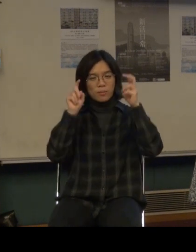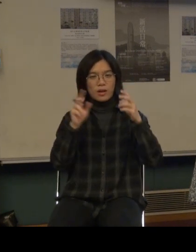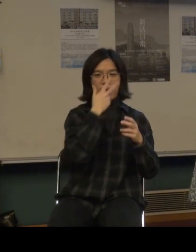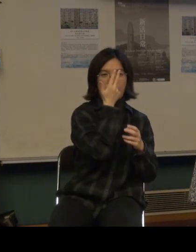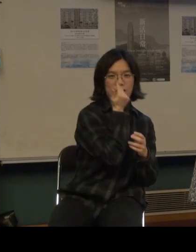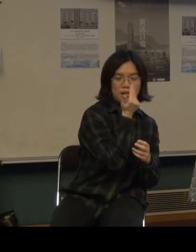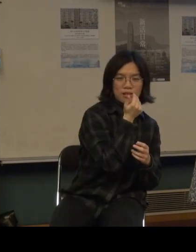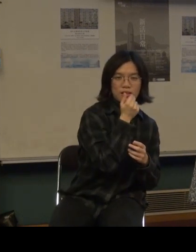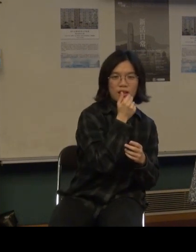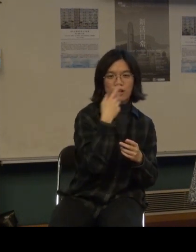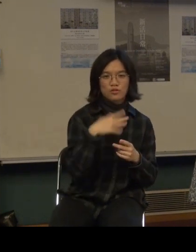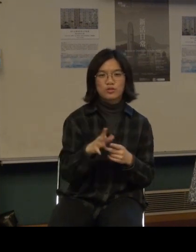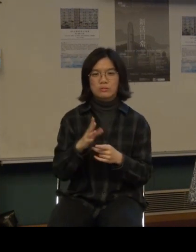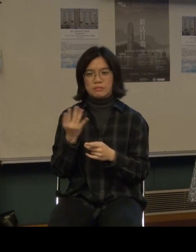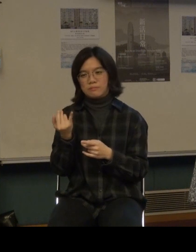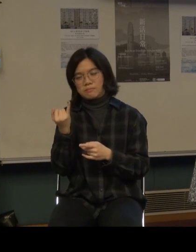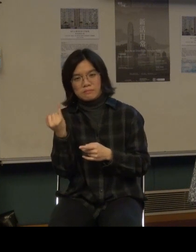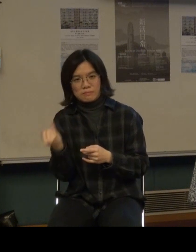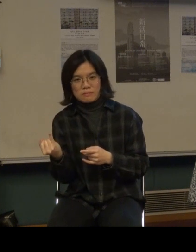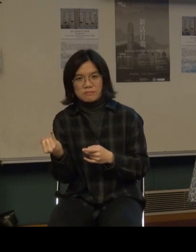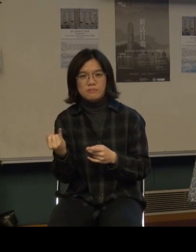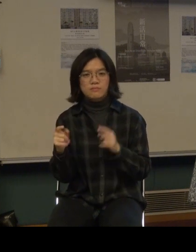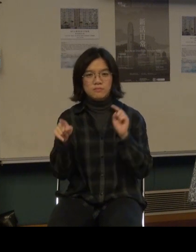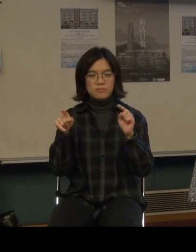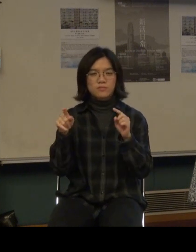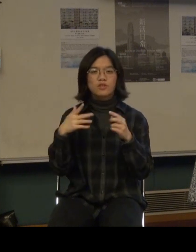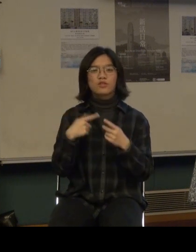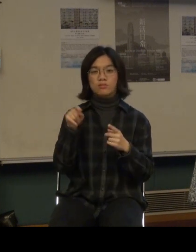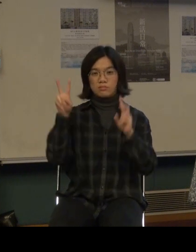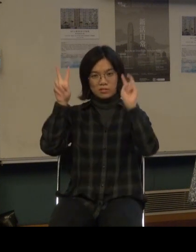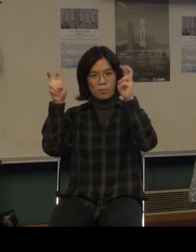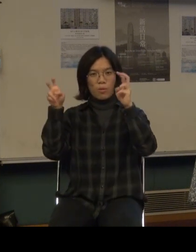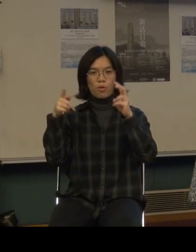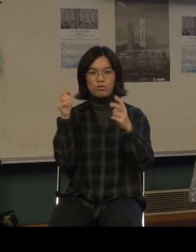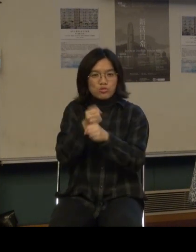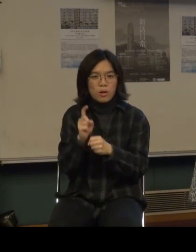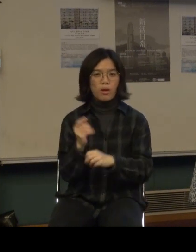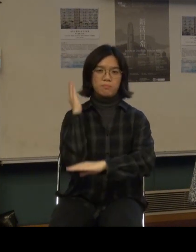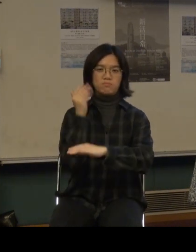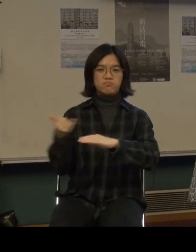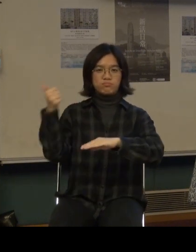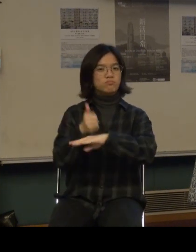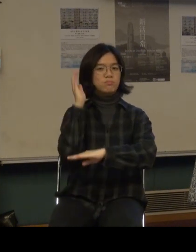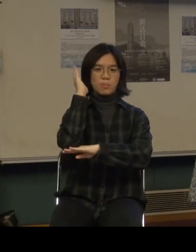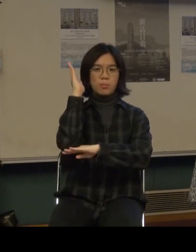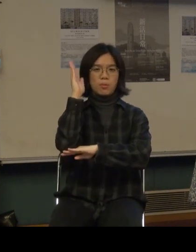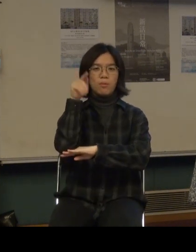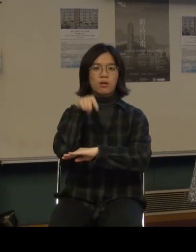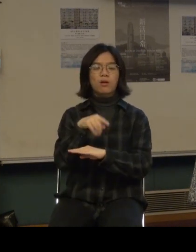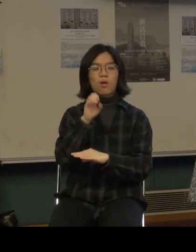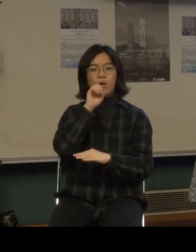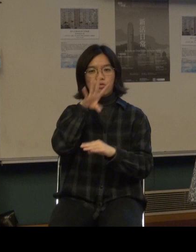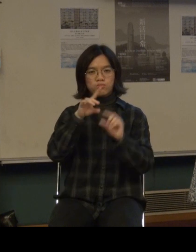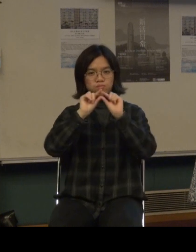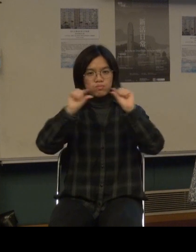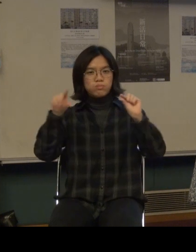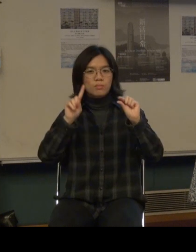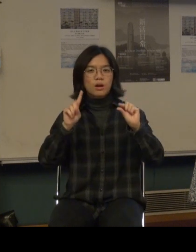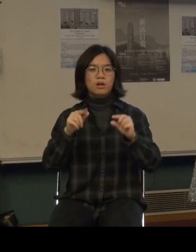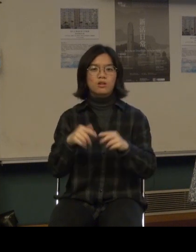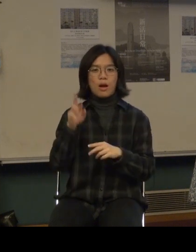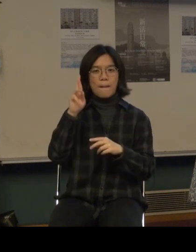and Crime 為一個發表了一個演說。他在一個演說那裡他就說，文明的進步就是